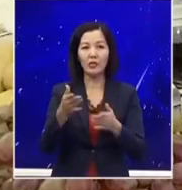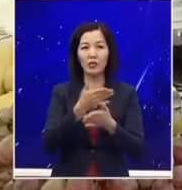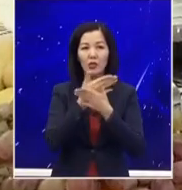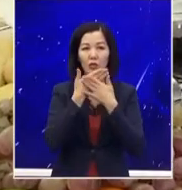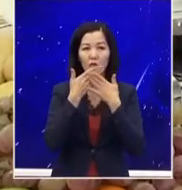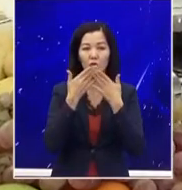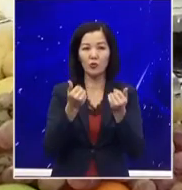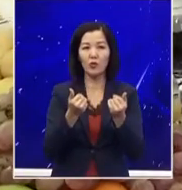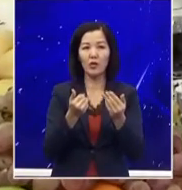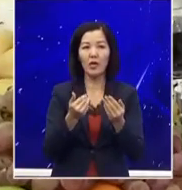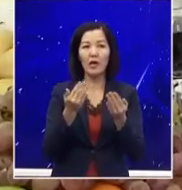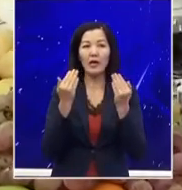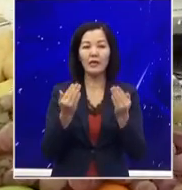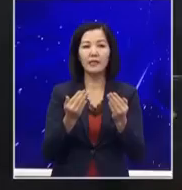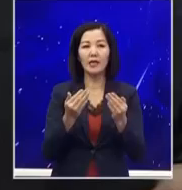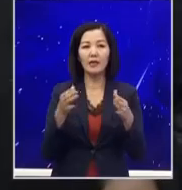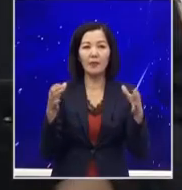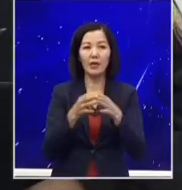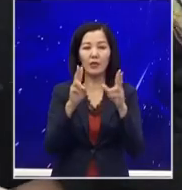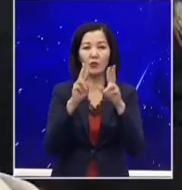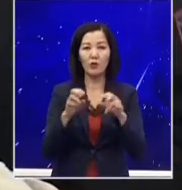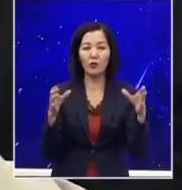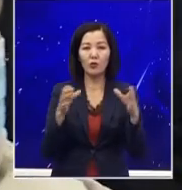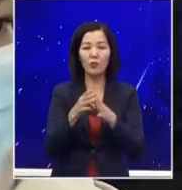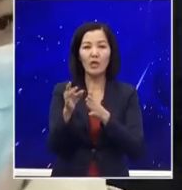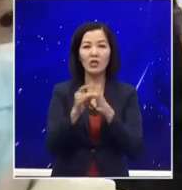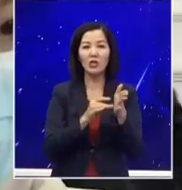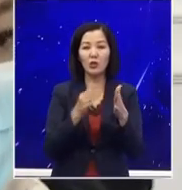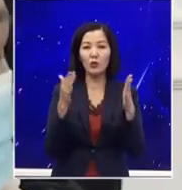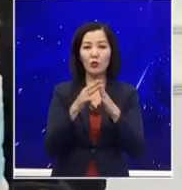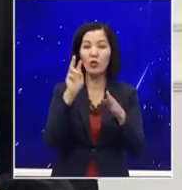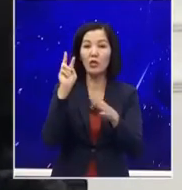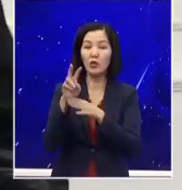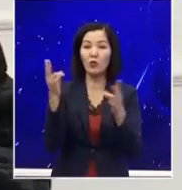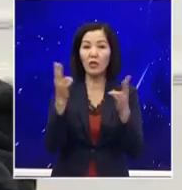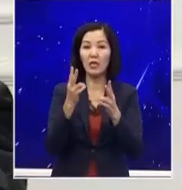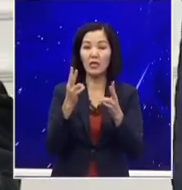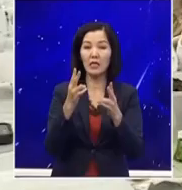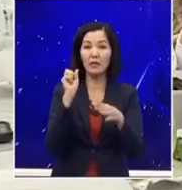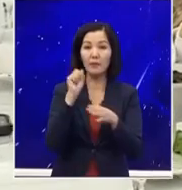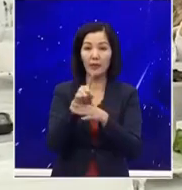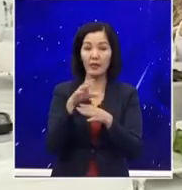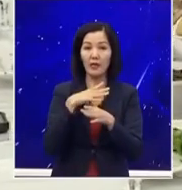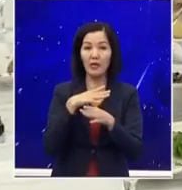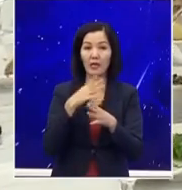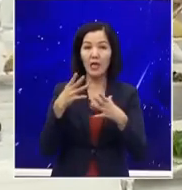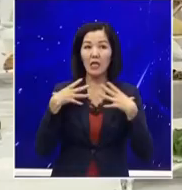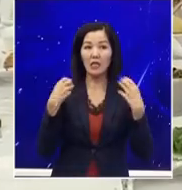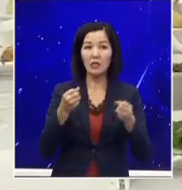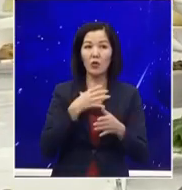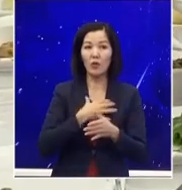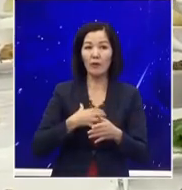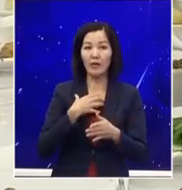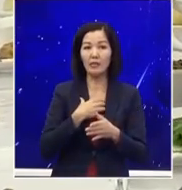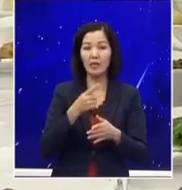талап мүлде көрінбейді. Мониторинг тобы азаматтардың шұғыл тарауларына пәрмен берді. Сауықтан бұрын денсаулық маңызды